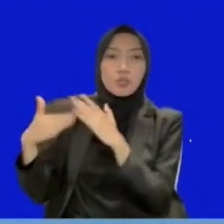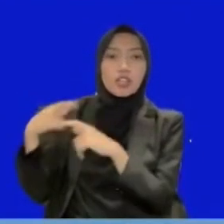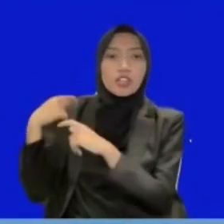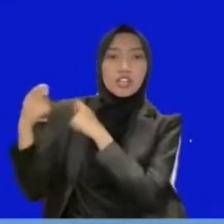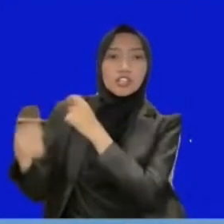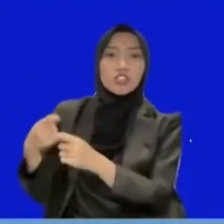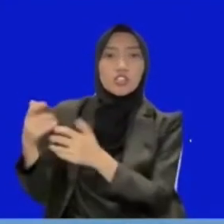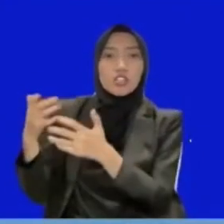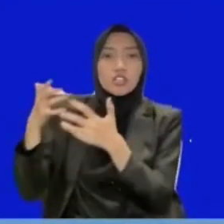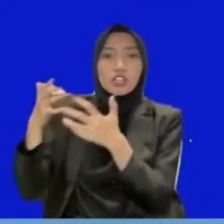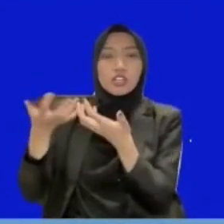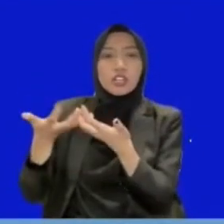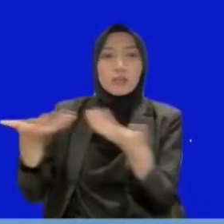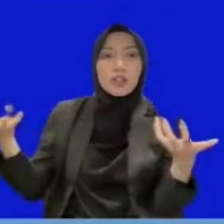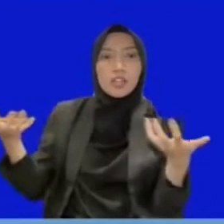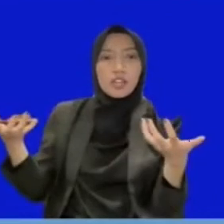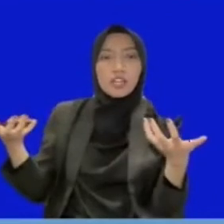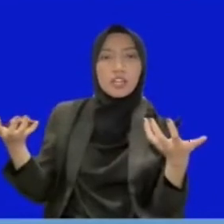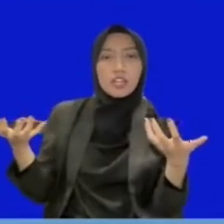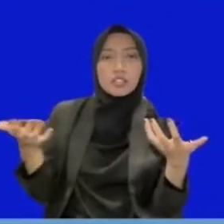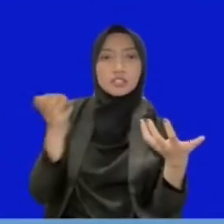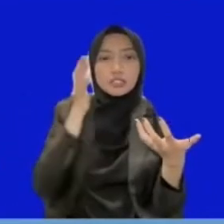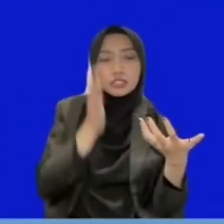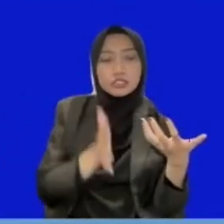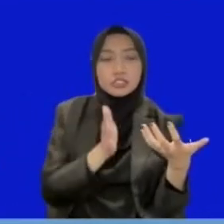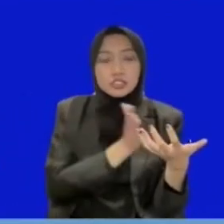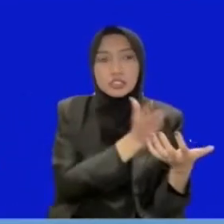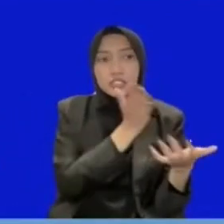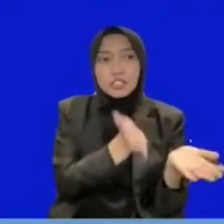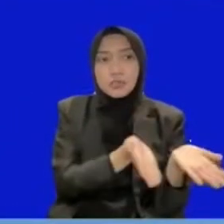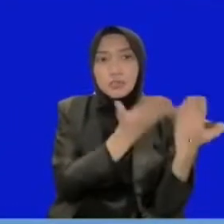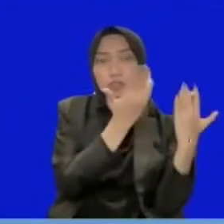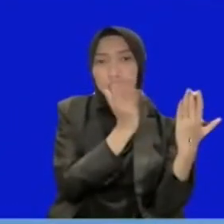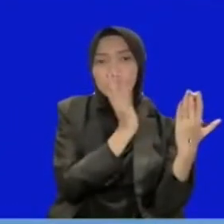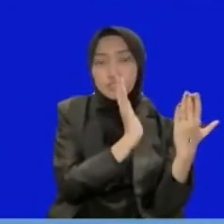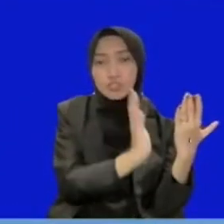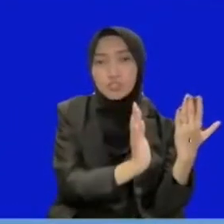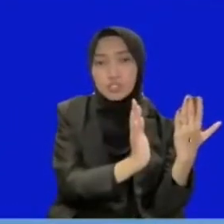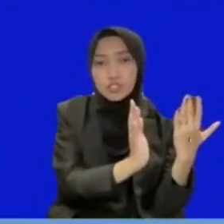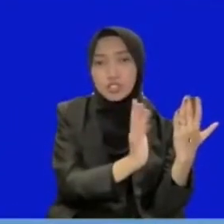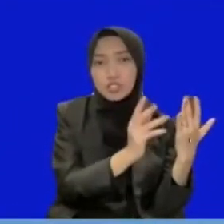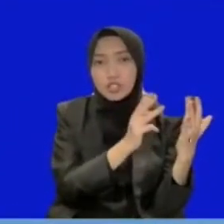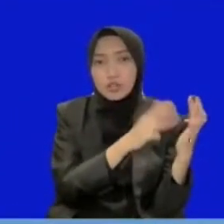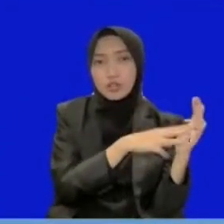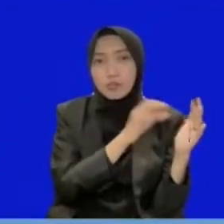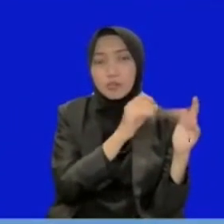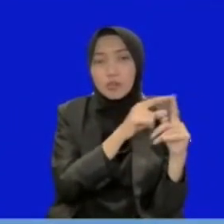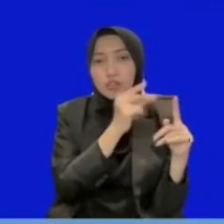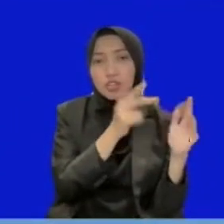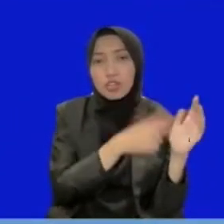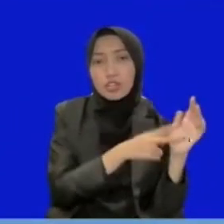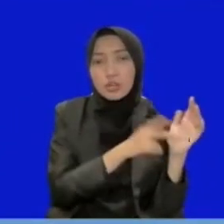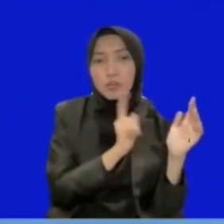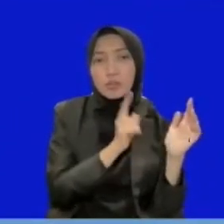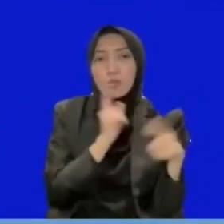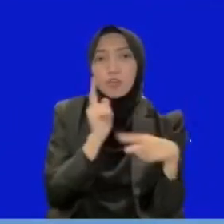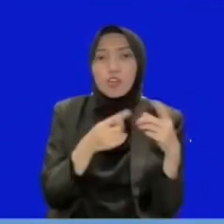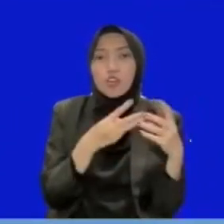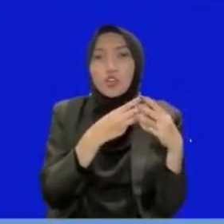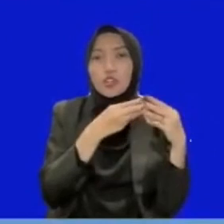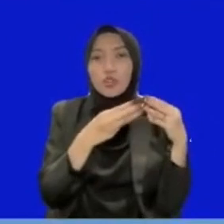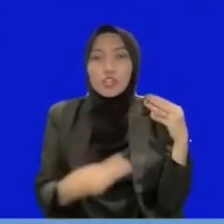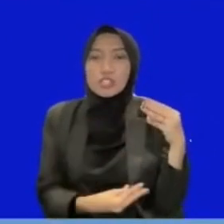tradisionalnya kebelah gitu ya. Yang separo ini udah jadi dibangun mau jadi rumah yang modern. Karena apa? Ini biasanya kalau